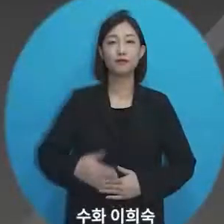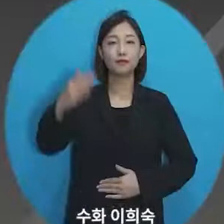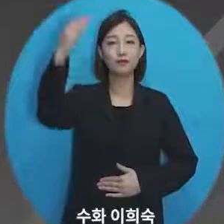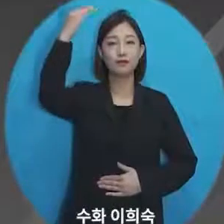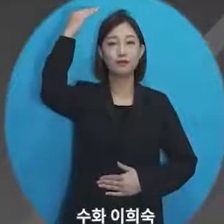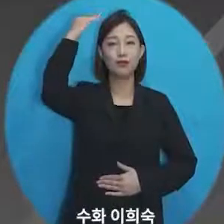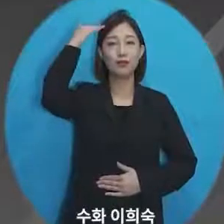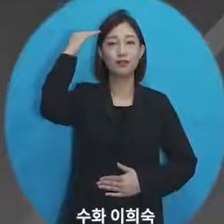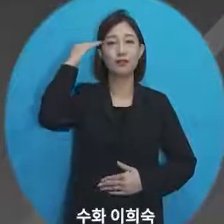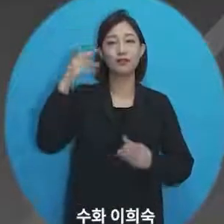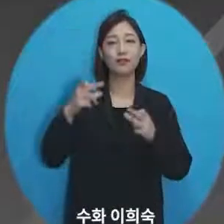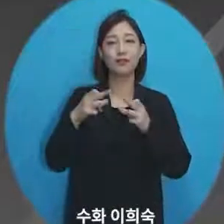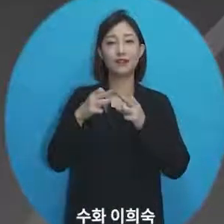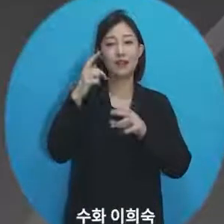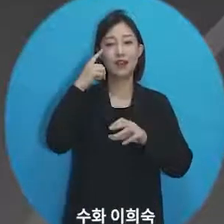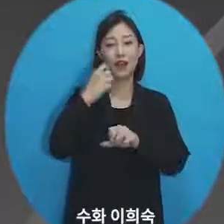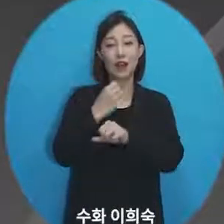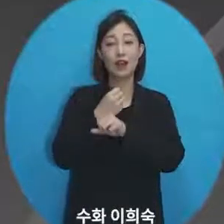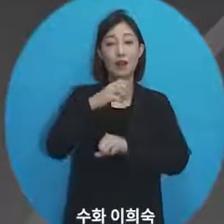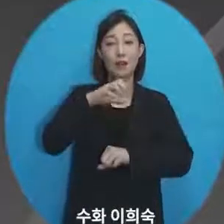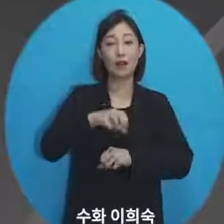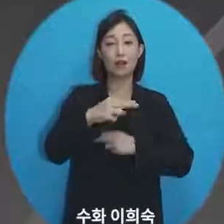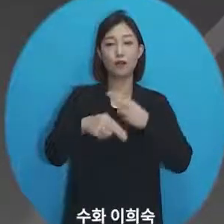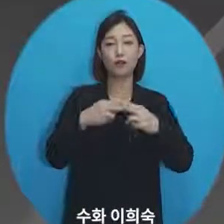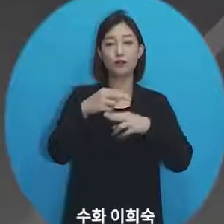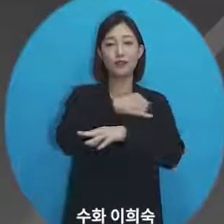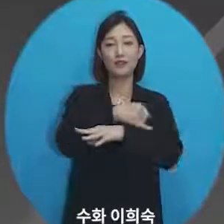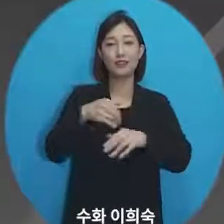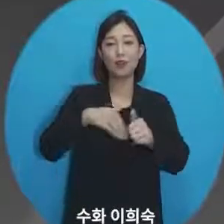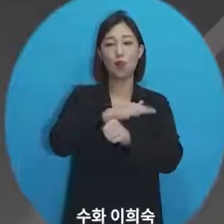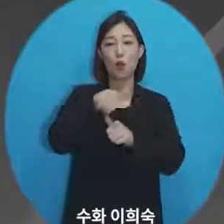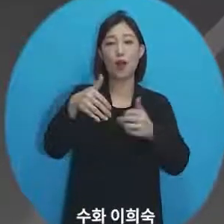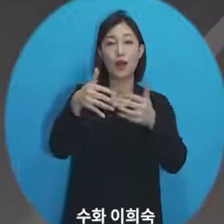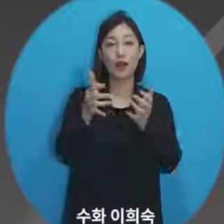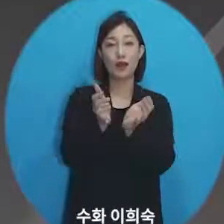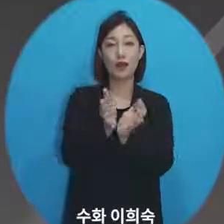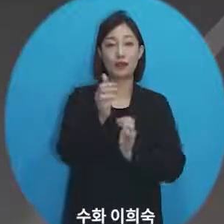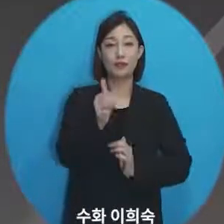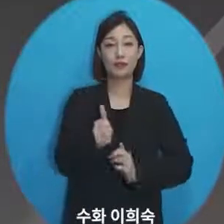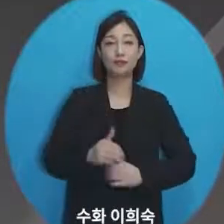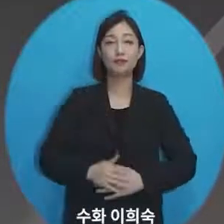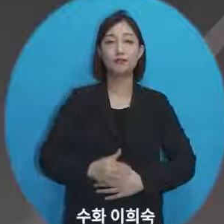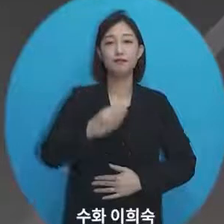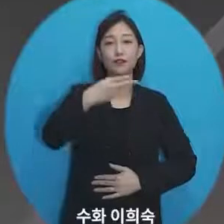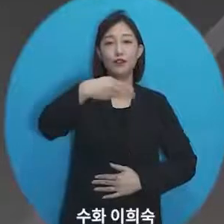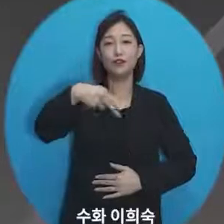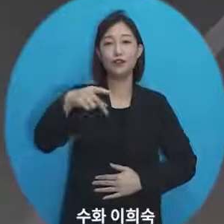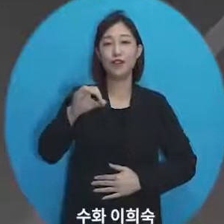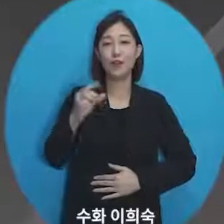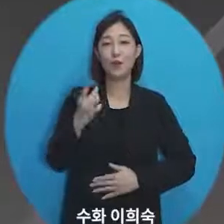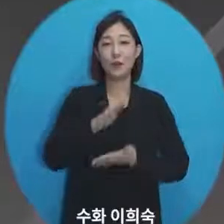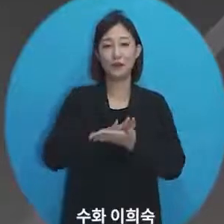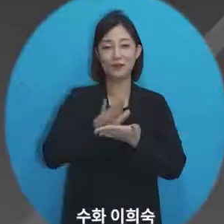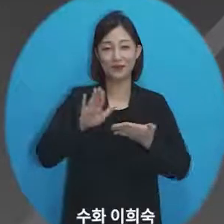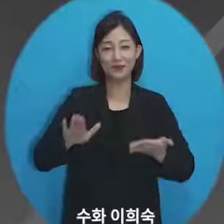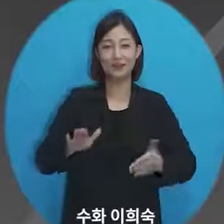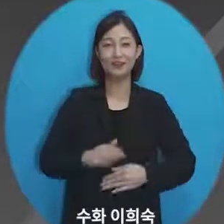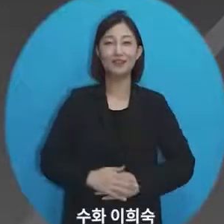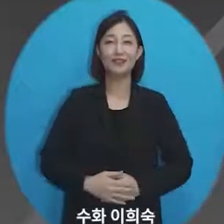안녕하세요. 한국장애인개발원 유니버설 디자인 환경부 UD 환경정책기획팀 류상호라고 합니다.